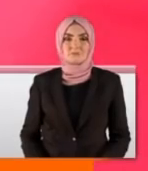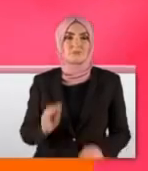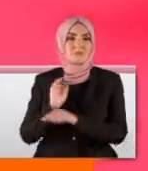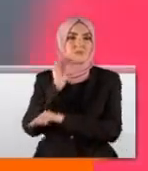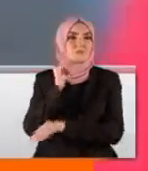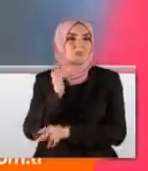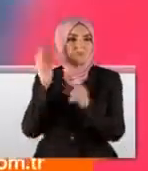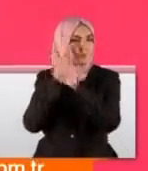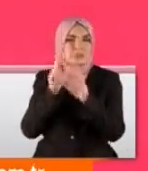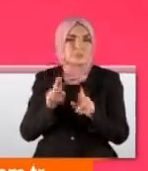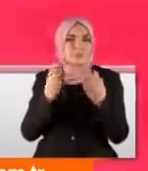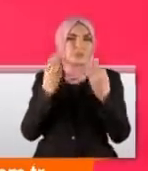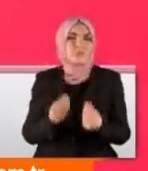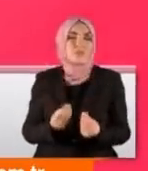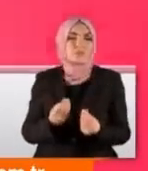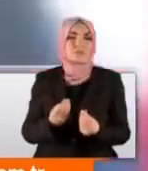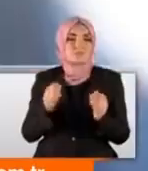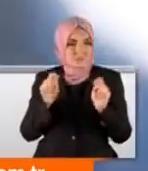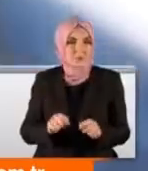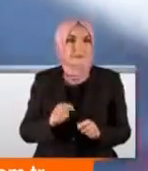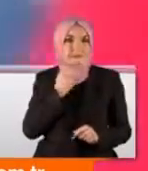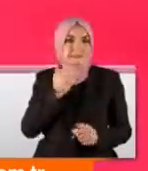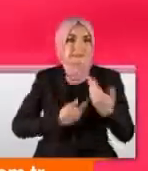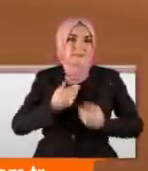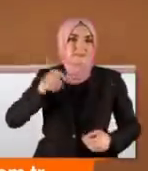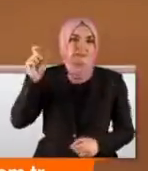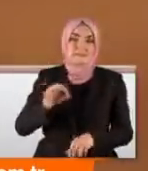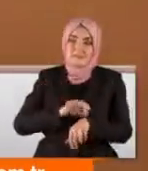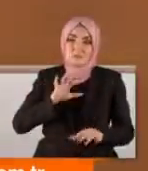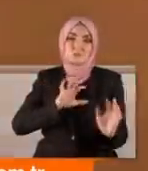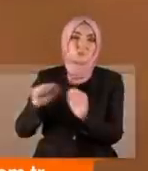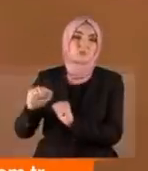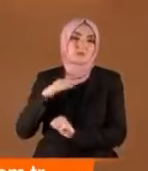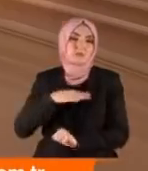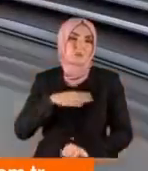kabusa çeviren eski sevgilisinin bir an evvel tutuklanmasını istiyor.